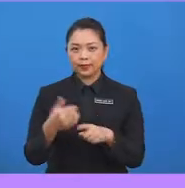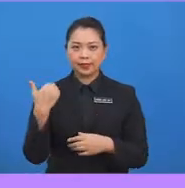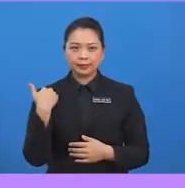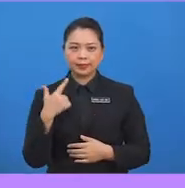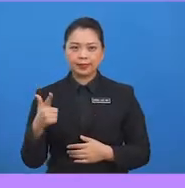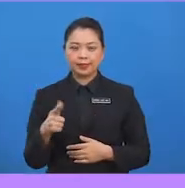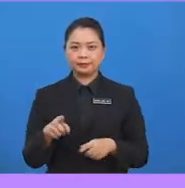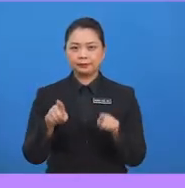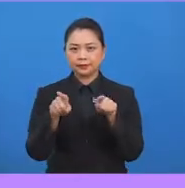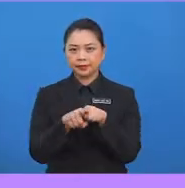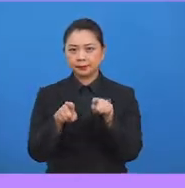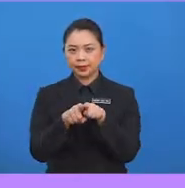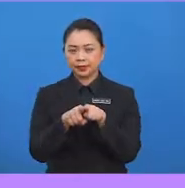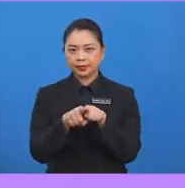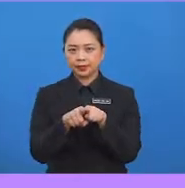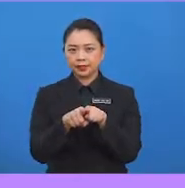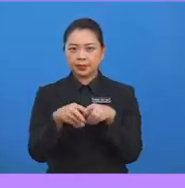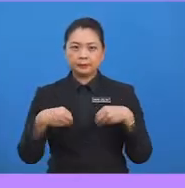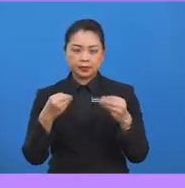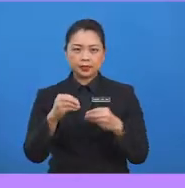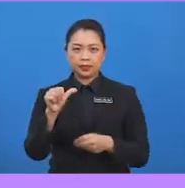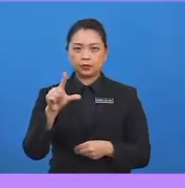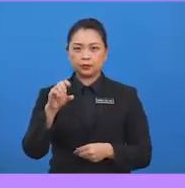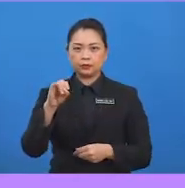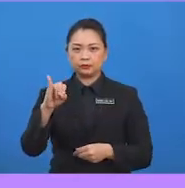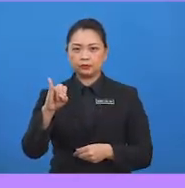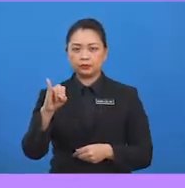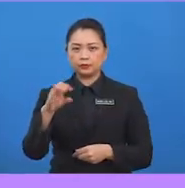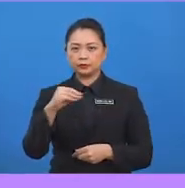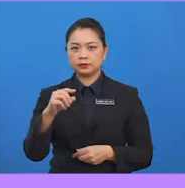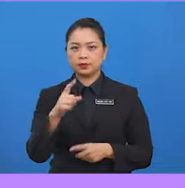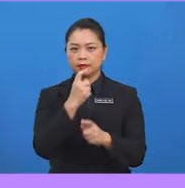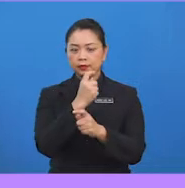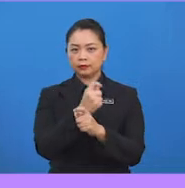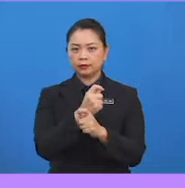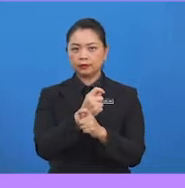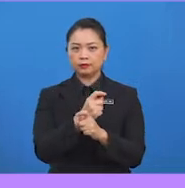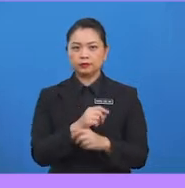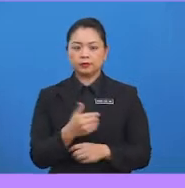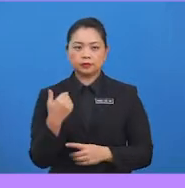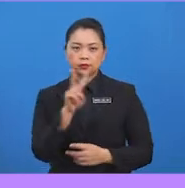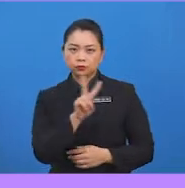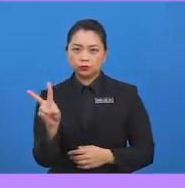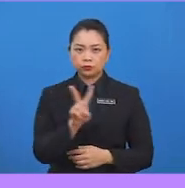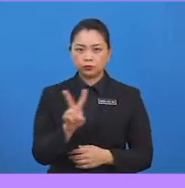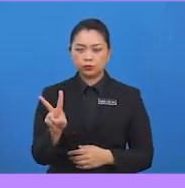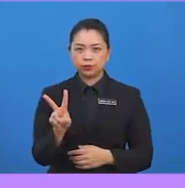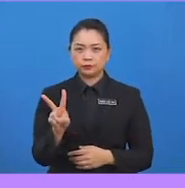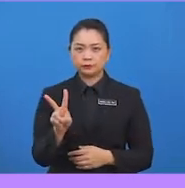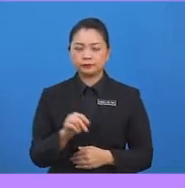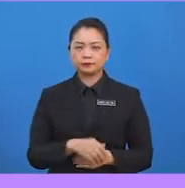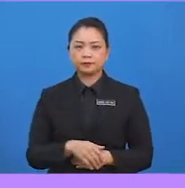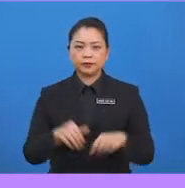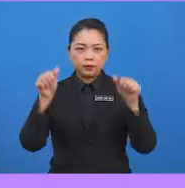ialah persamaan bagi aloi dan logam tulen ialah kedua-dua aloi dan logam